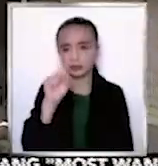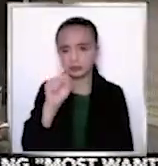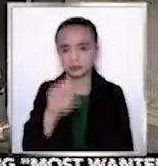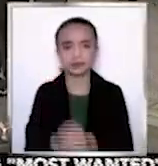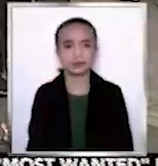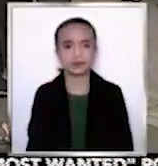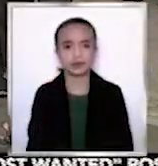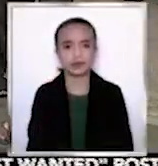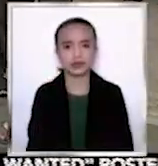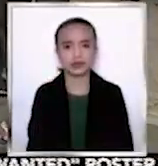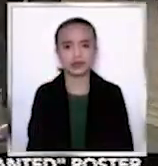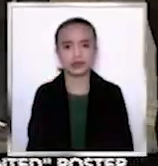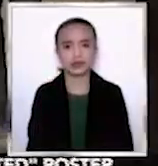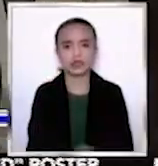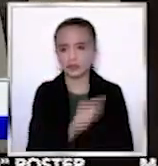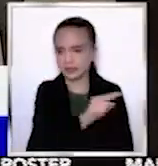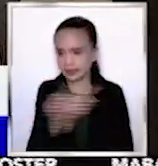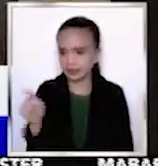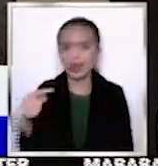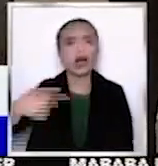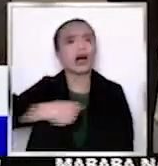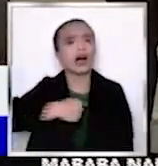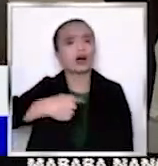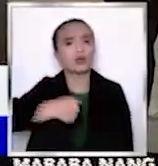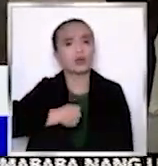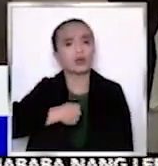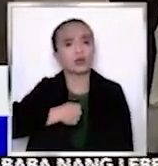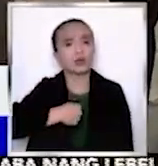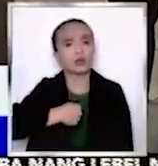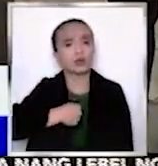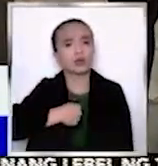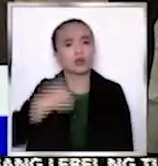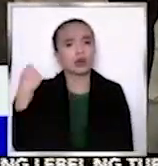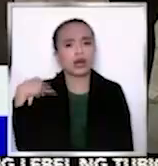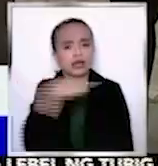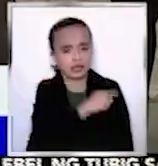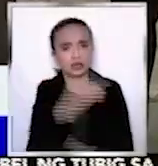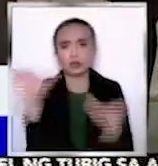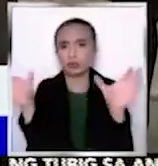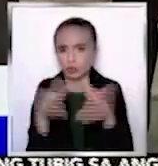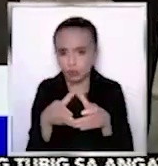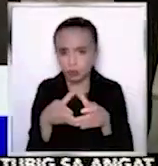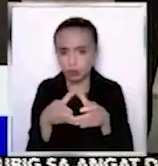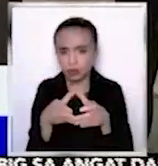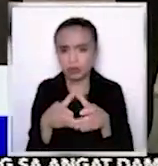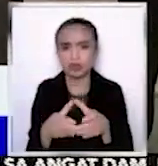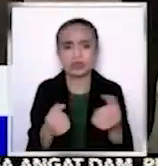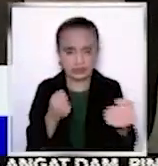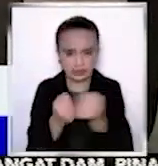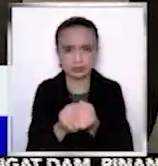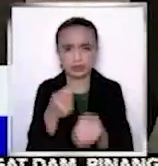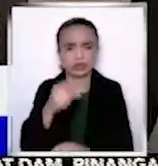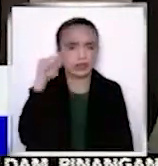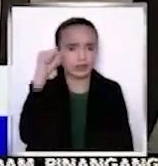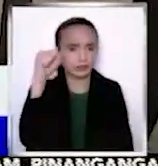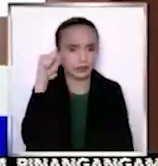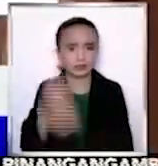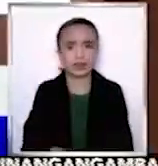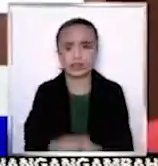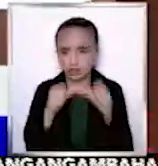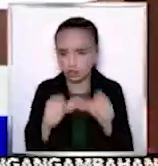kasama, ako, si Walden at ang aming grupo ay kaysa niyo sa laban. Tuloy ang